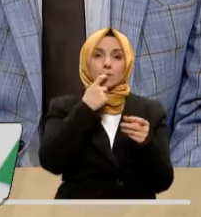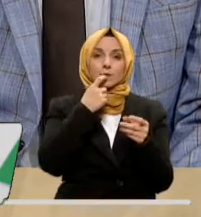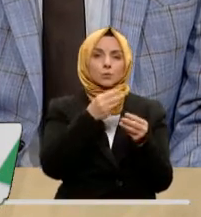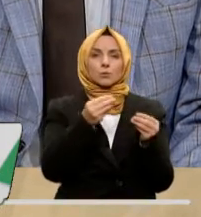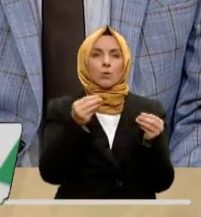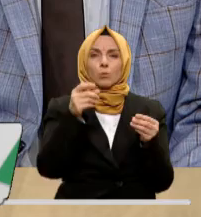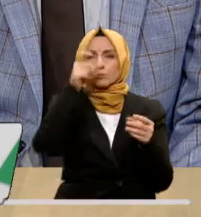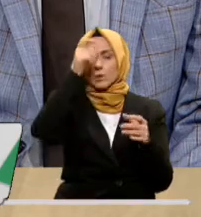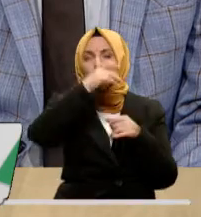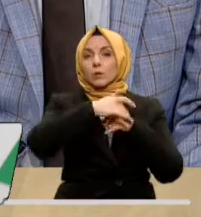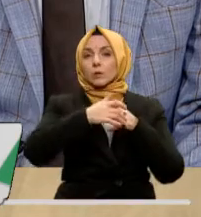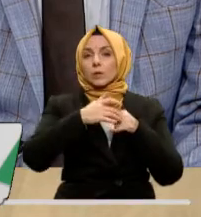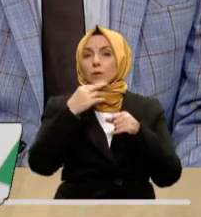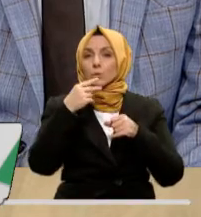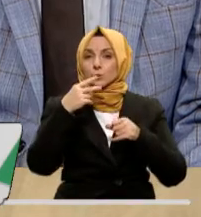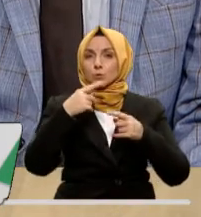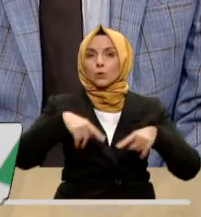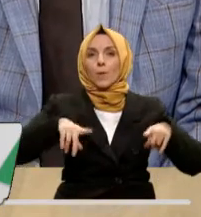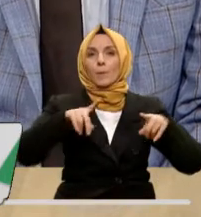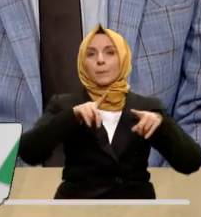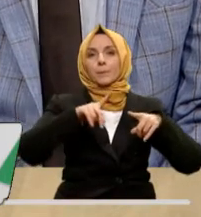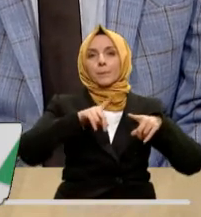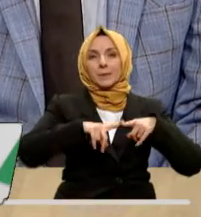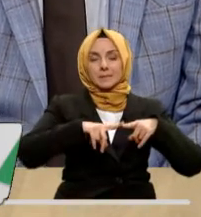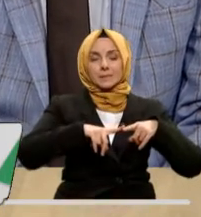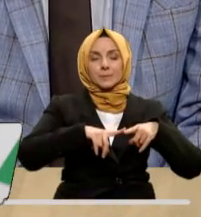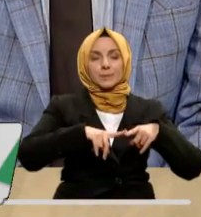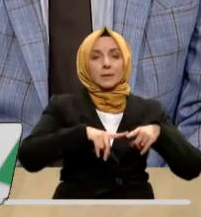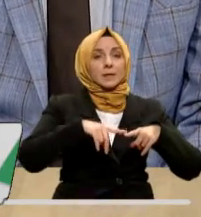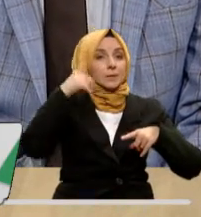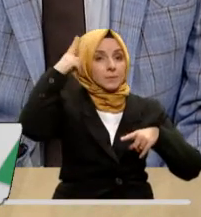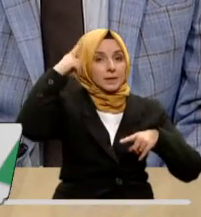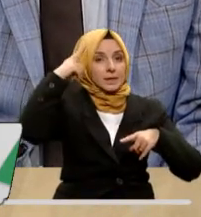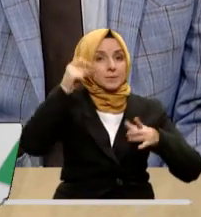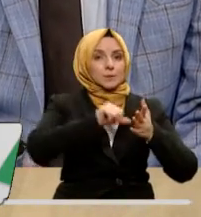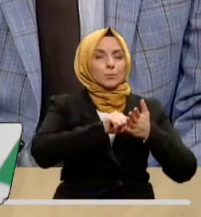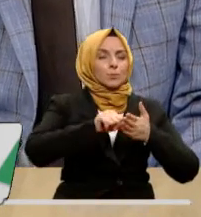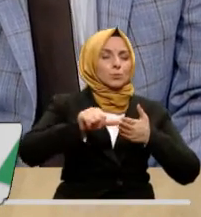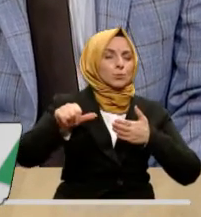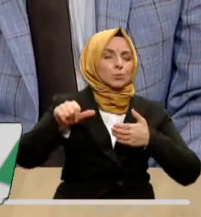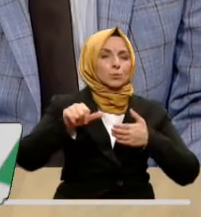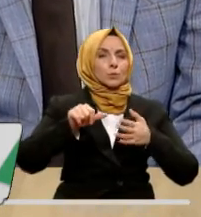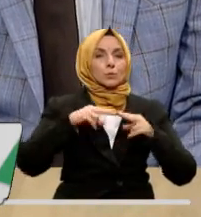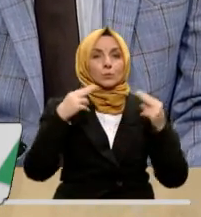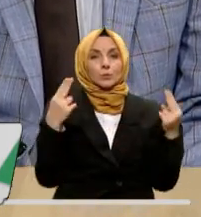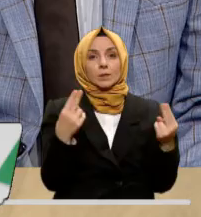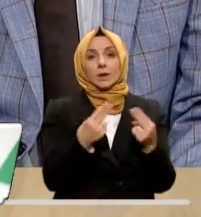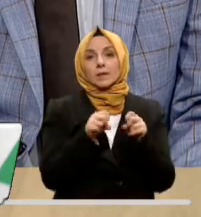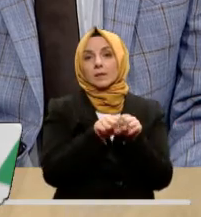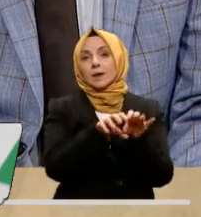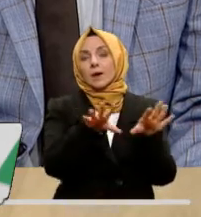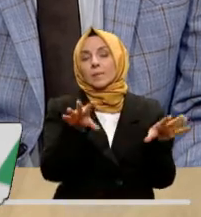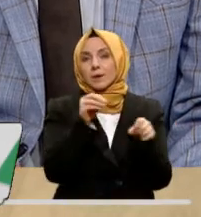bizim akademik birikimimizi bütün dünyaya yaymak amacıyla çıkarttığımız Arapça ilmi dergi